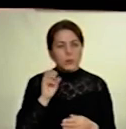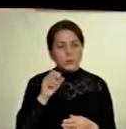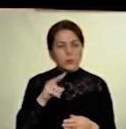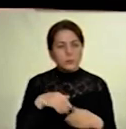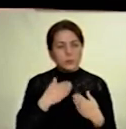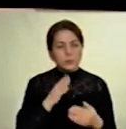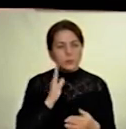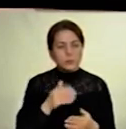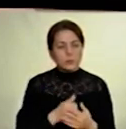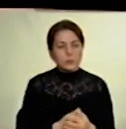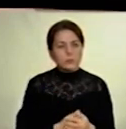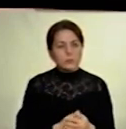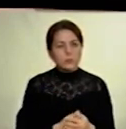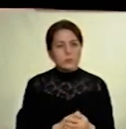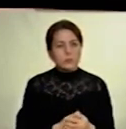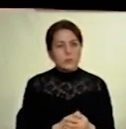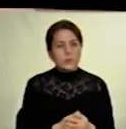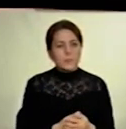bo'ladi. Demak,